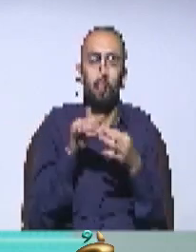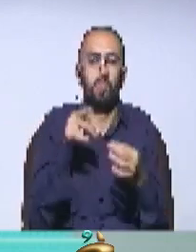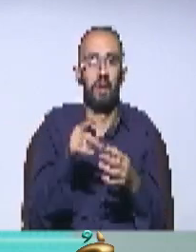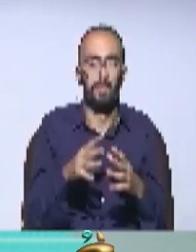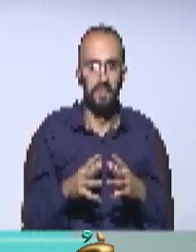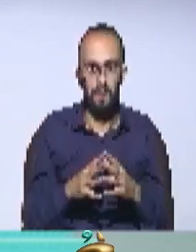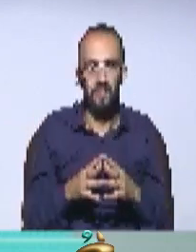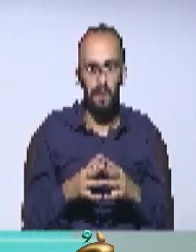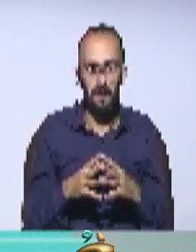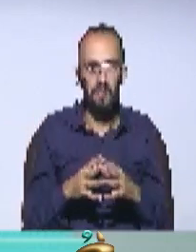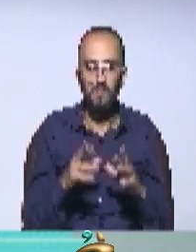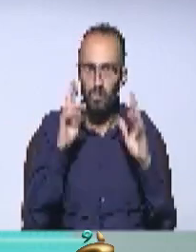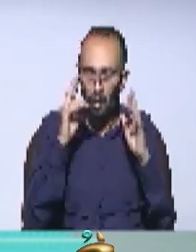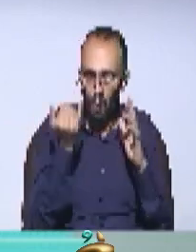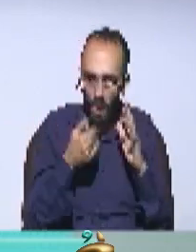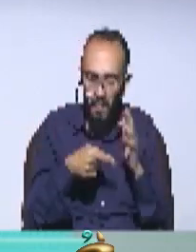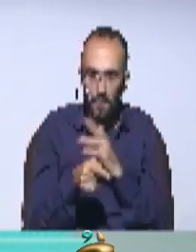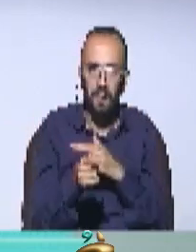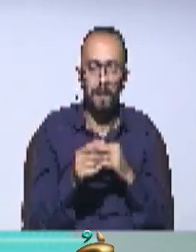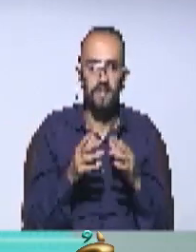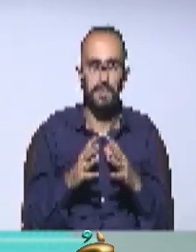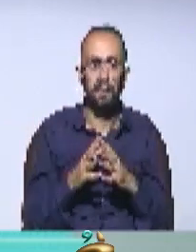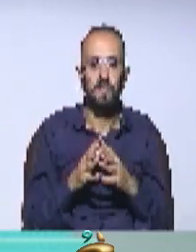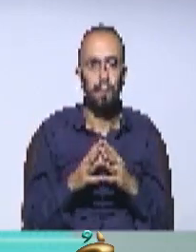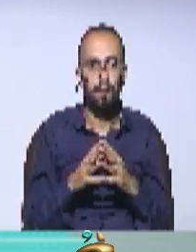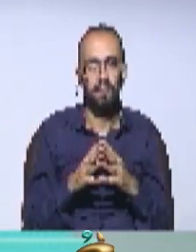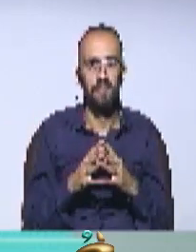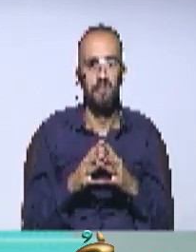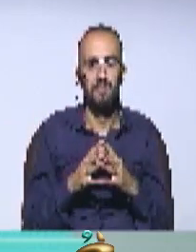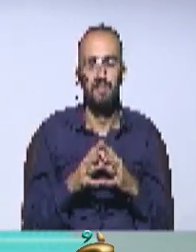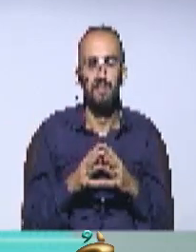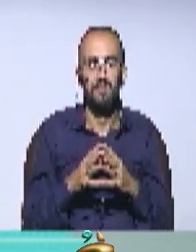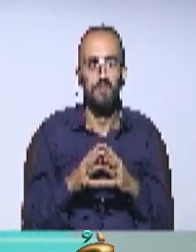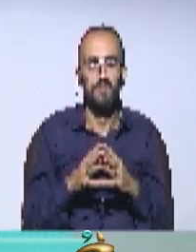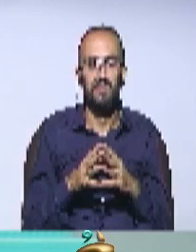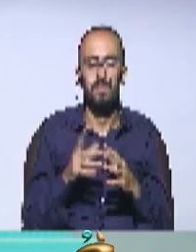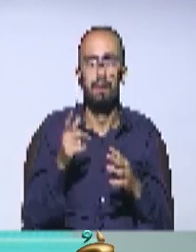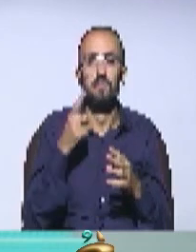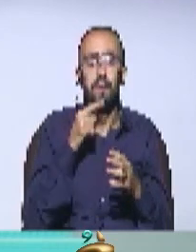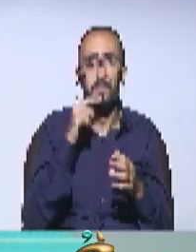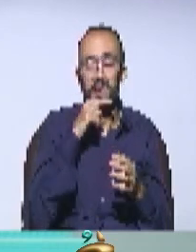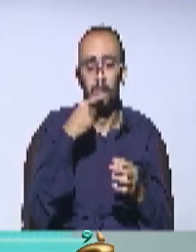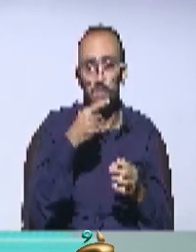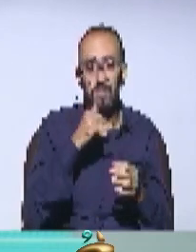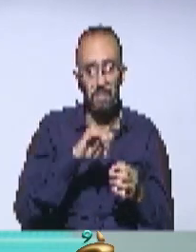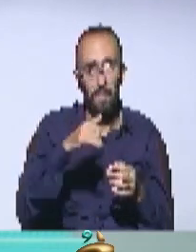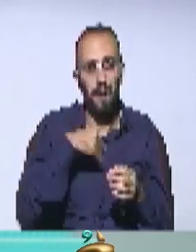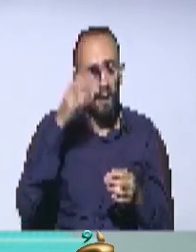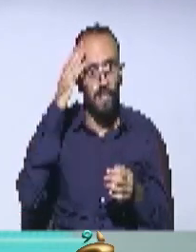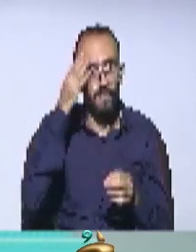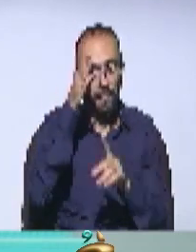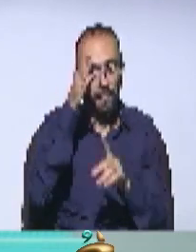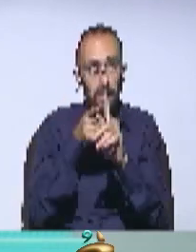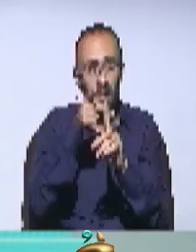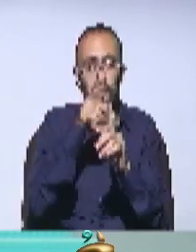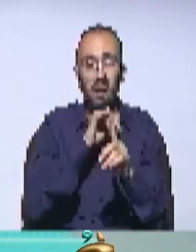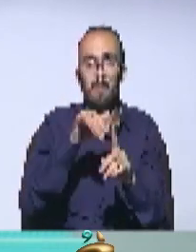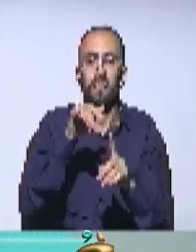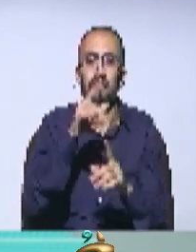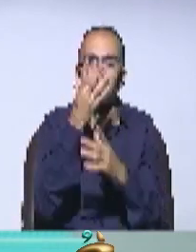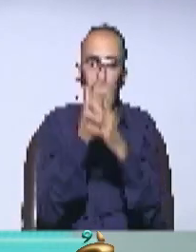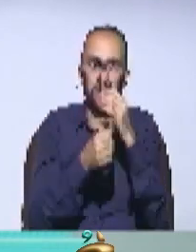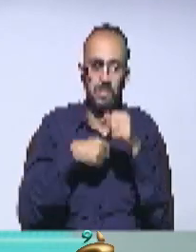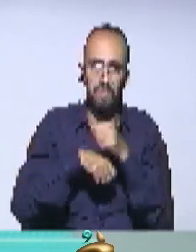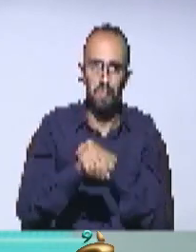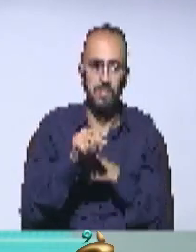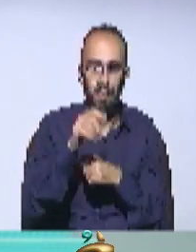التي تسود المجتمع المصري طيلة التاريخ. دايما بنعرف، يعني احنا دايما عارفين عن حضرتك ان حضرتك من ابناء الصعيد،